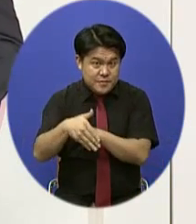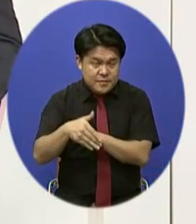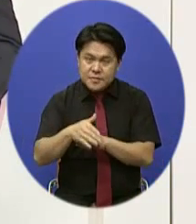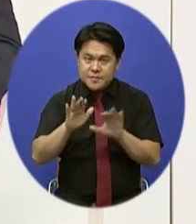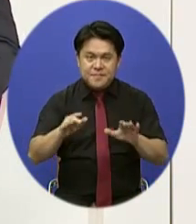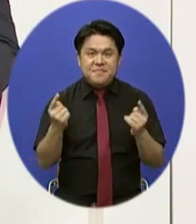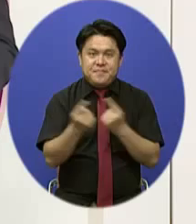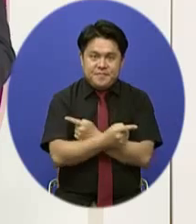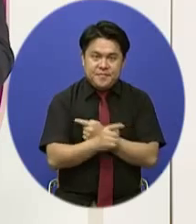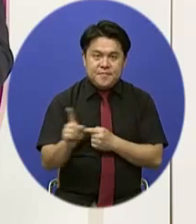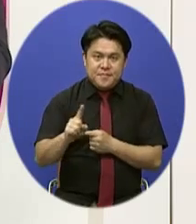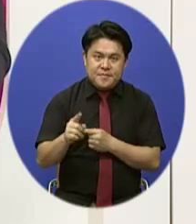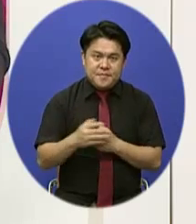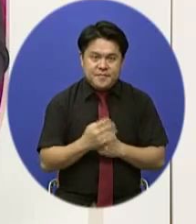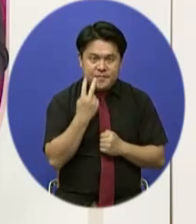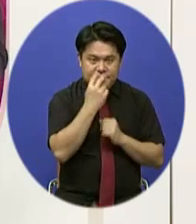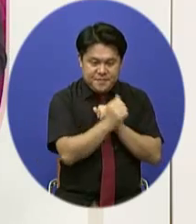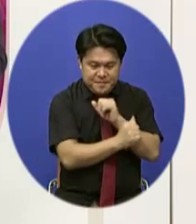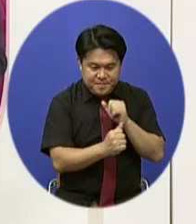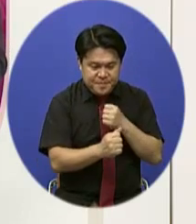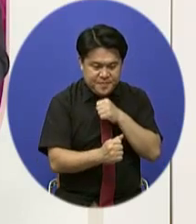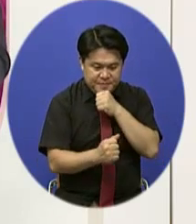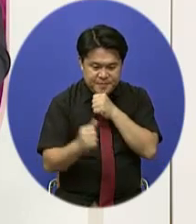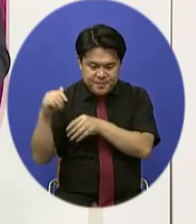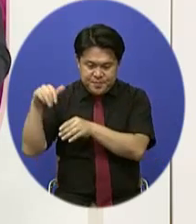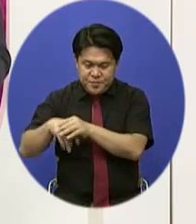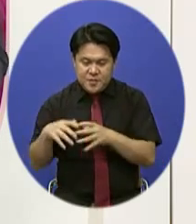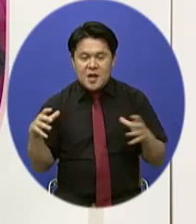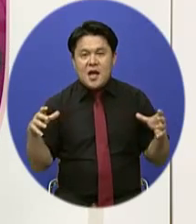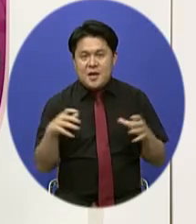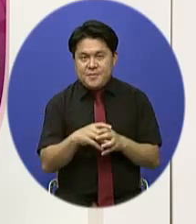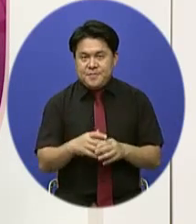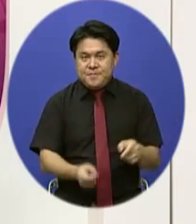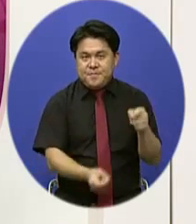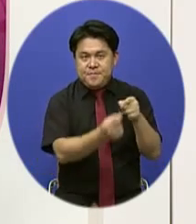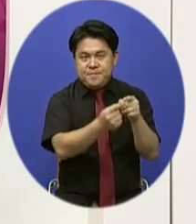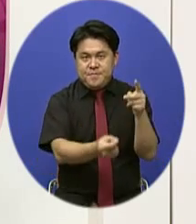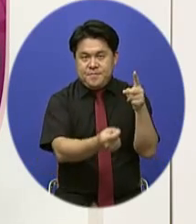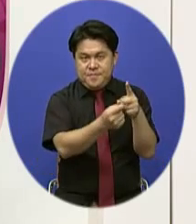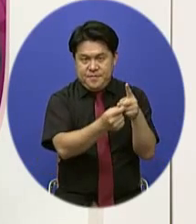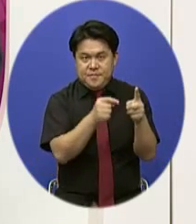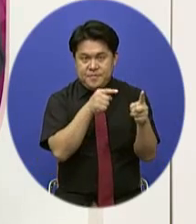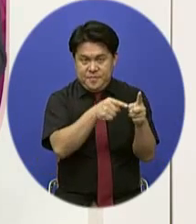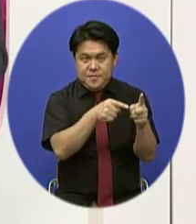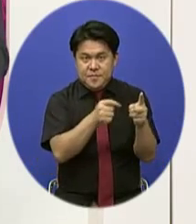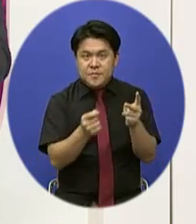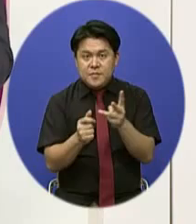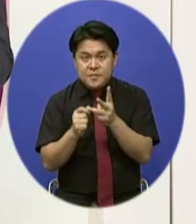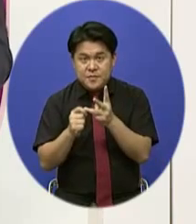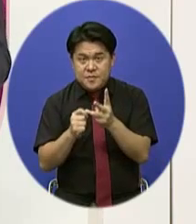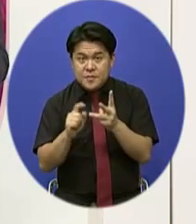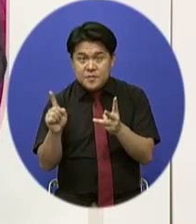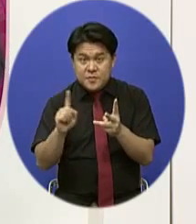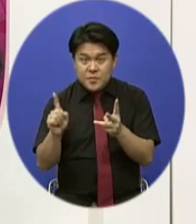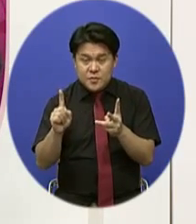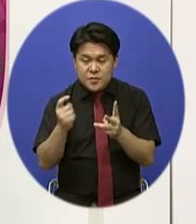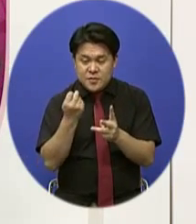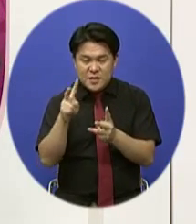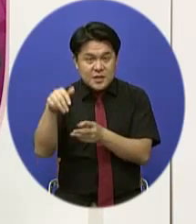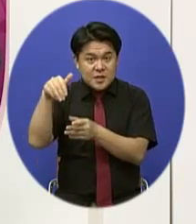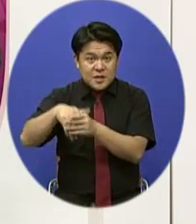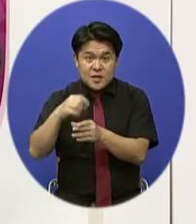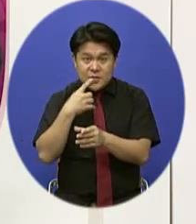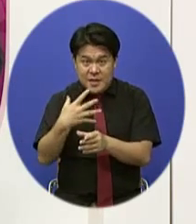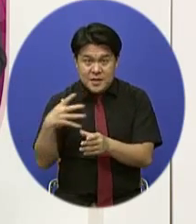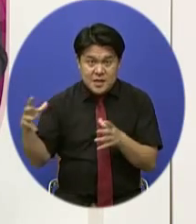시청자 심사와 심사위원 점수가 반영되어 장원과 네. 아차상을 뽑고요. 오직 시청자가